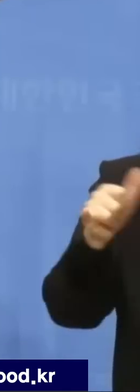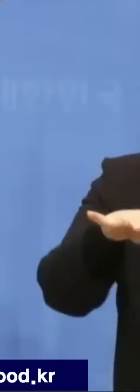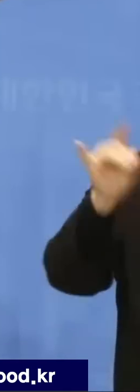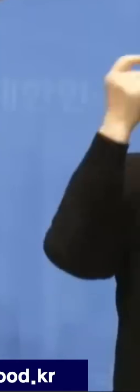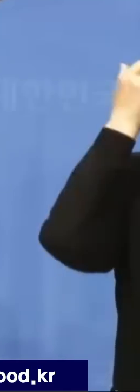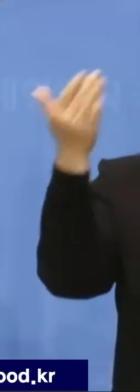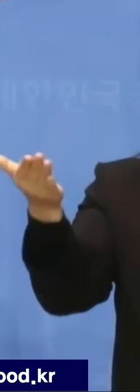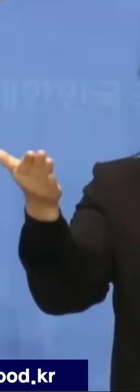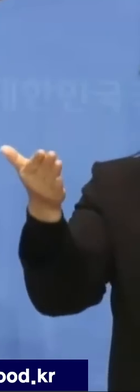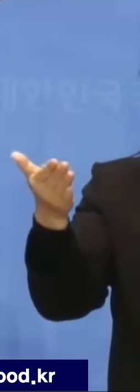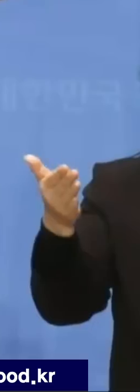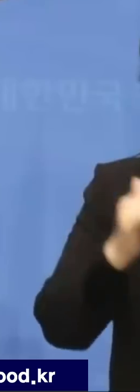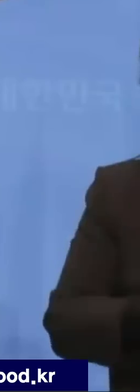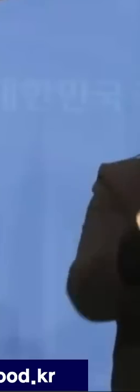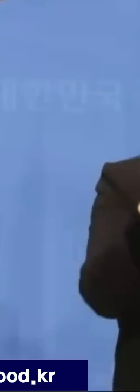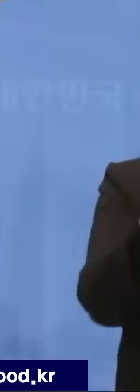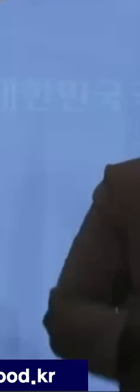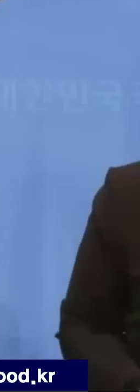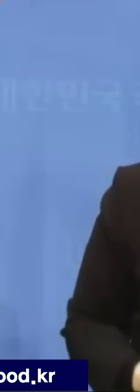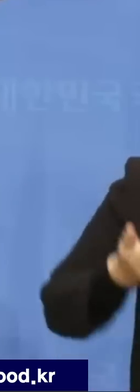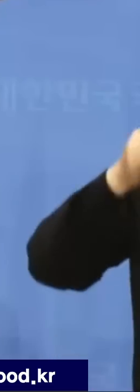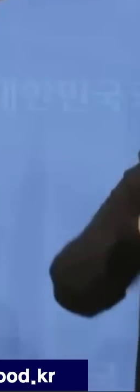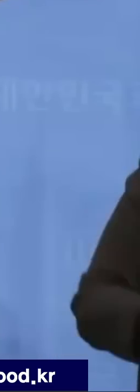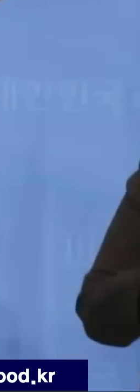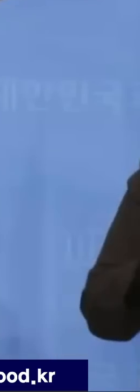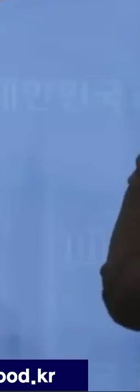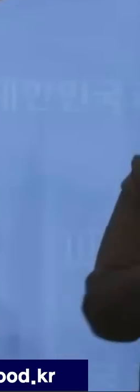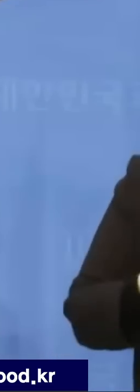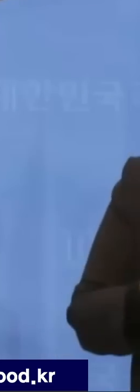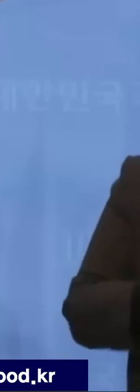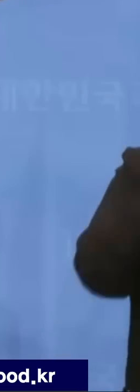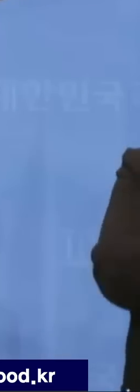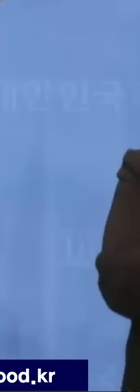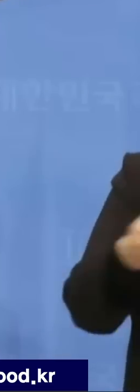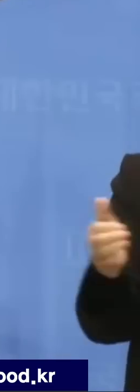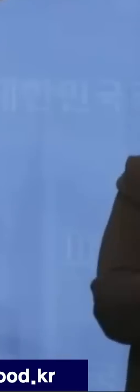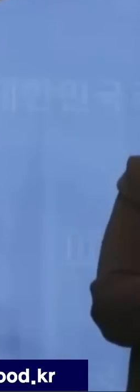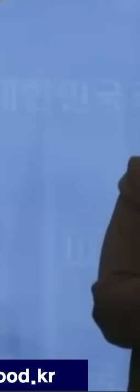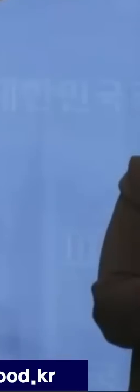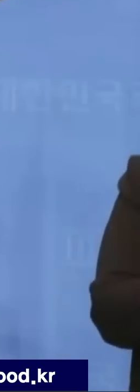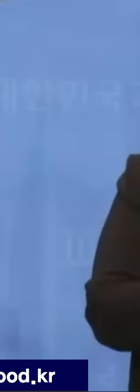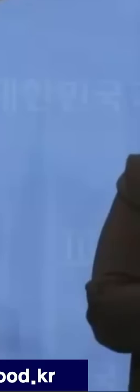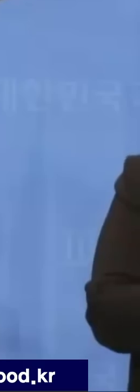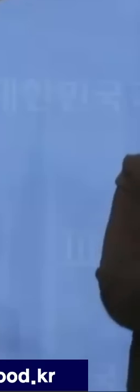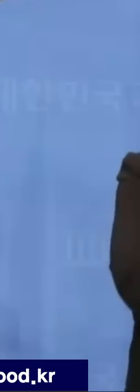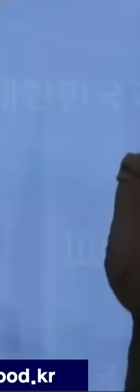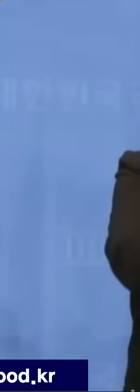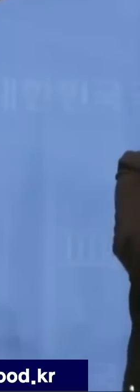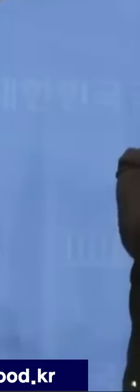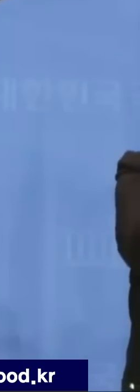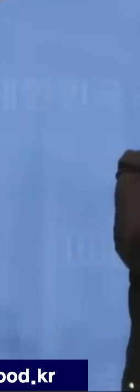먼저 물어봐야 되는 거 아니겠습니까? 그런데도 이렇게 일방적인 대통령의 고유 권한이라는